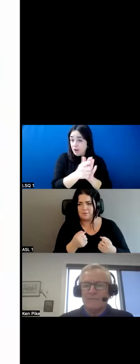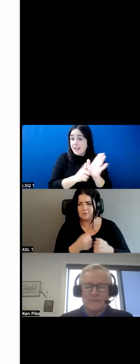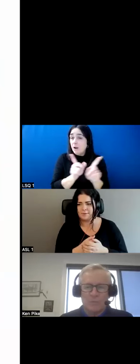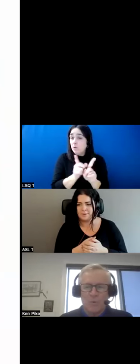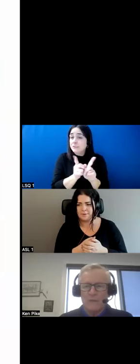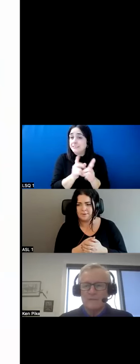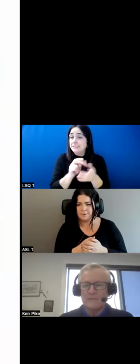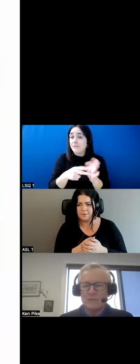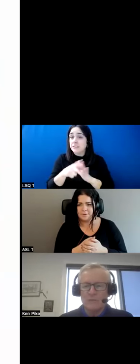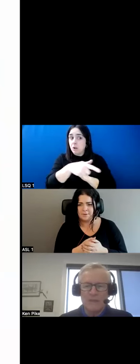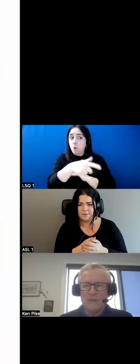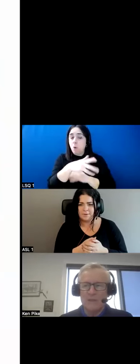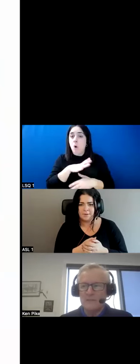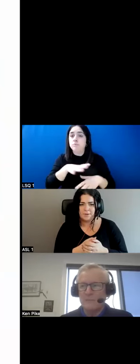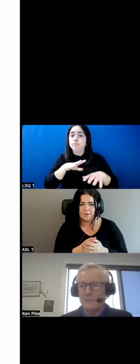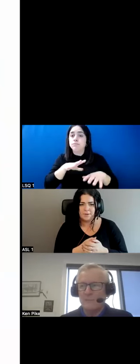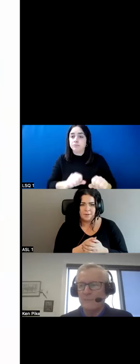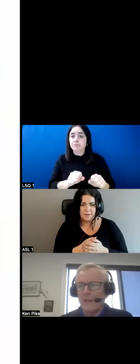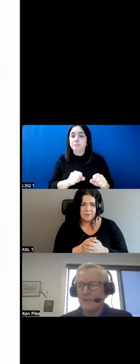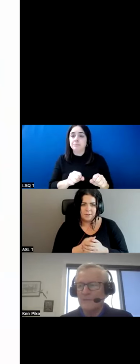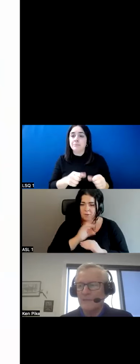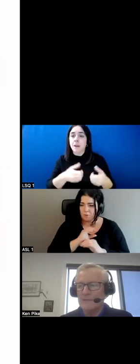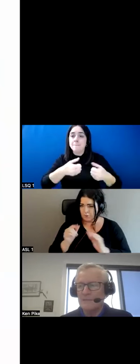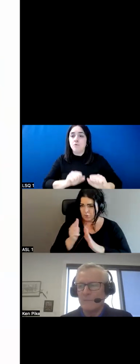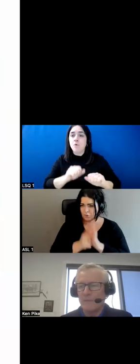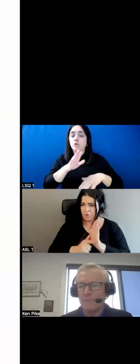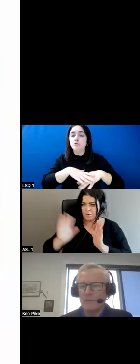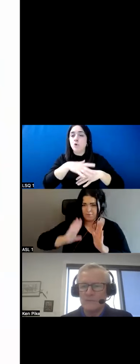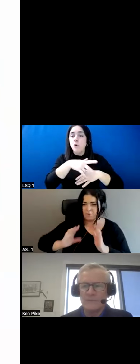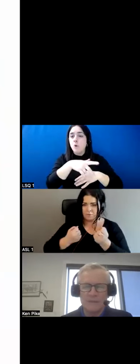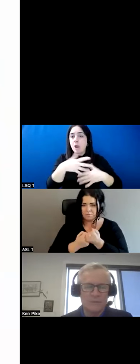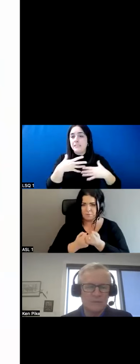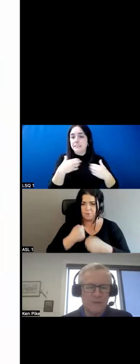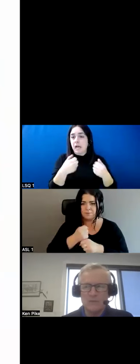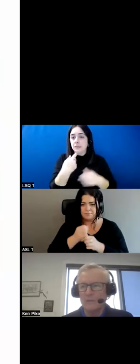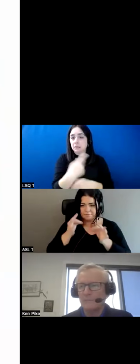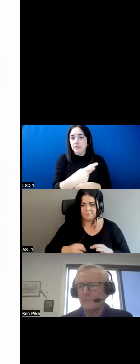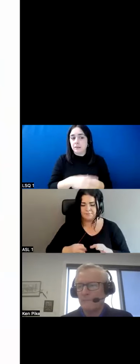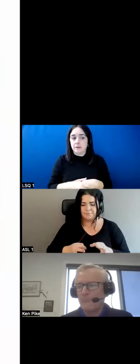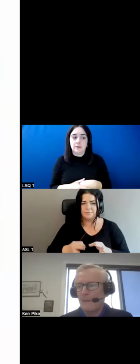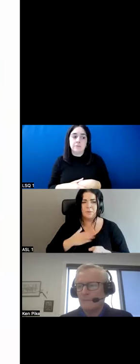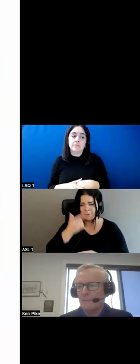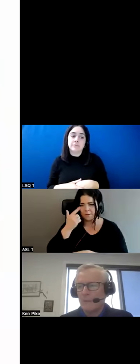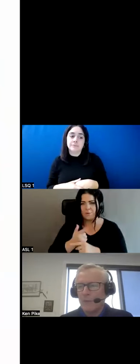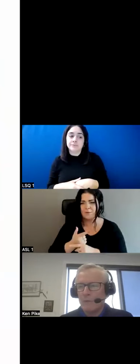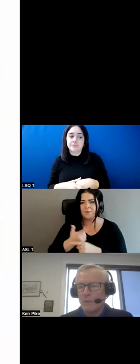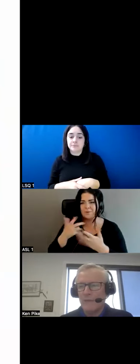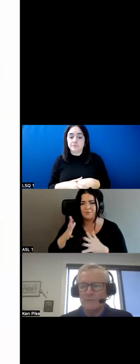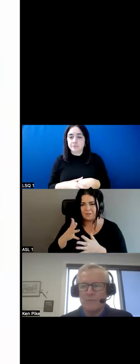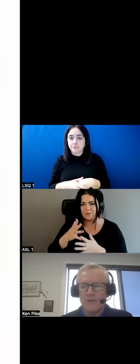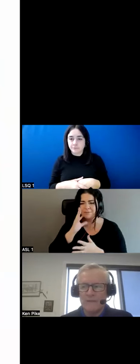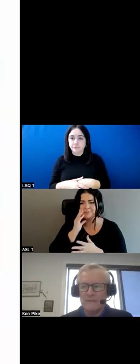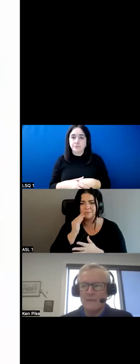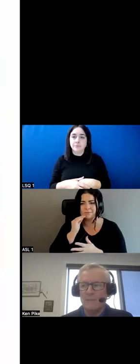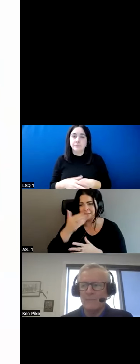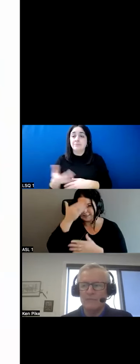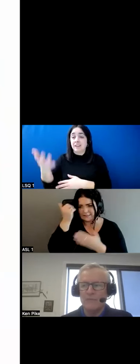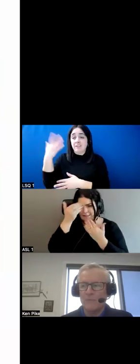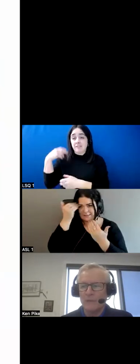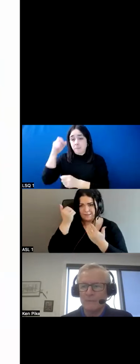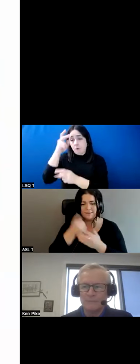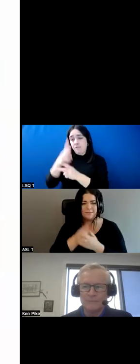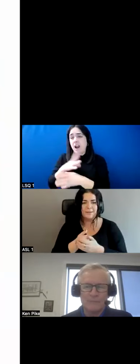santé. On n'avait pas des prises de décision en matière de santé appuyées à l'époque de mon frère,